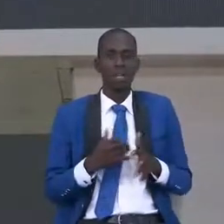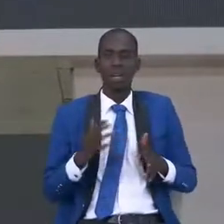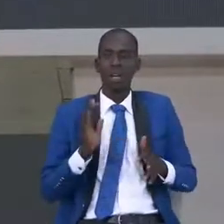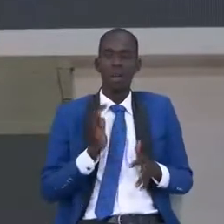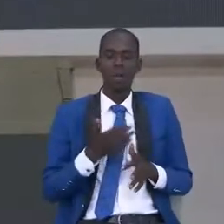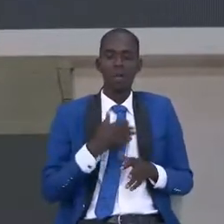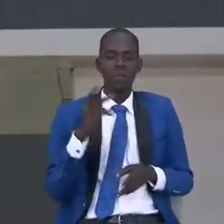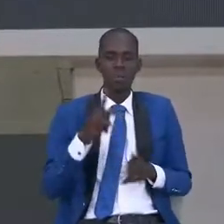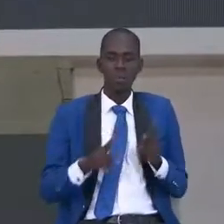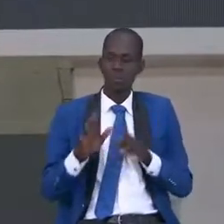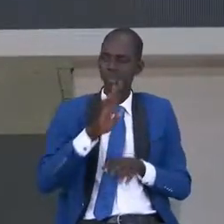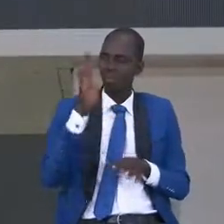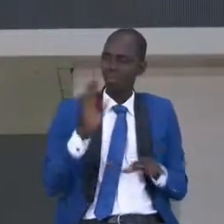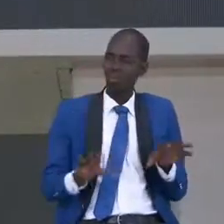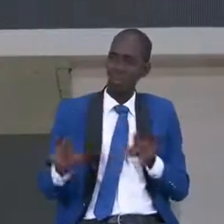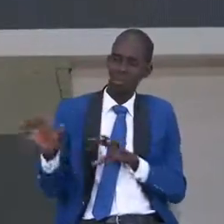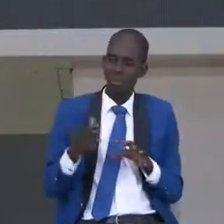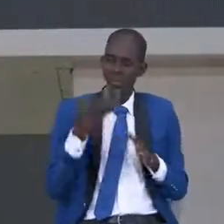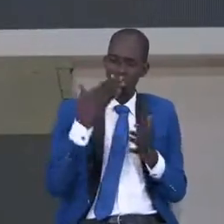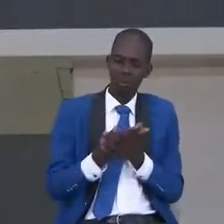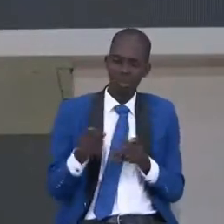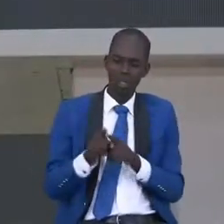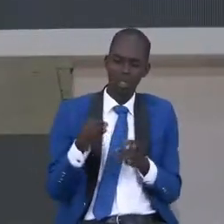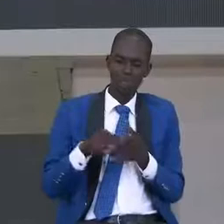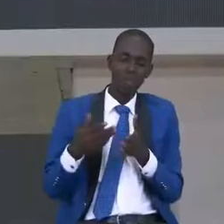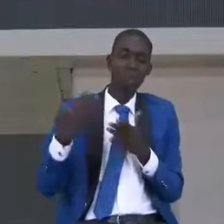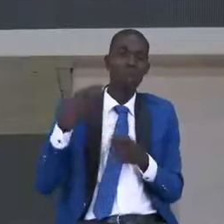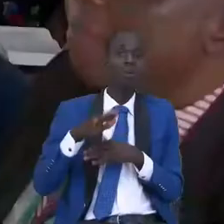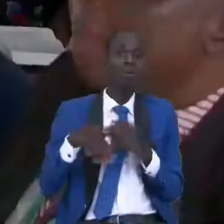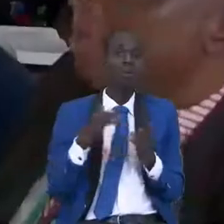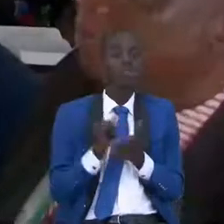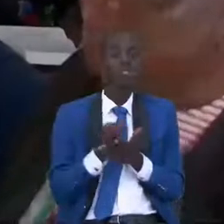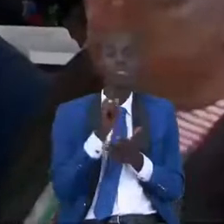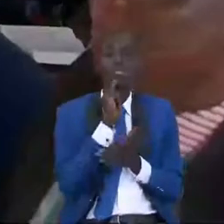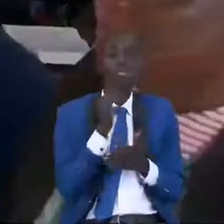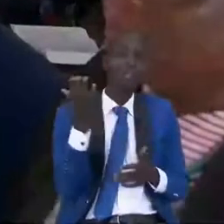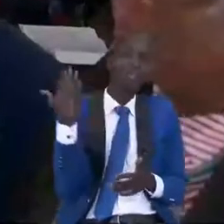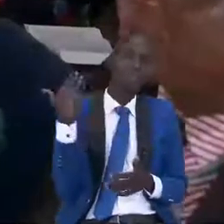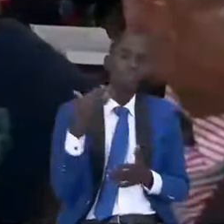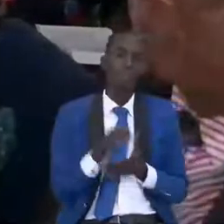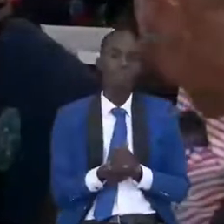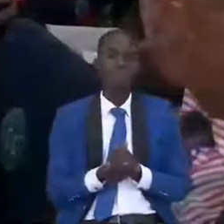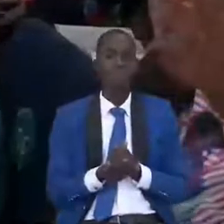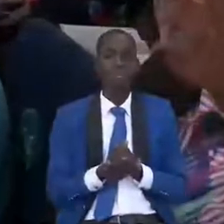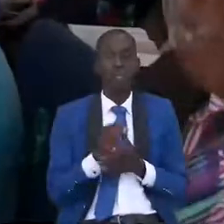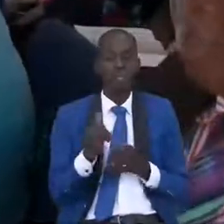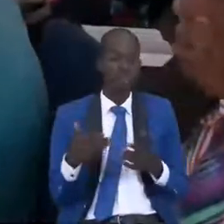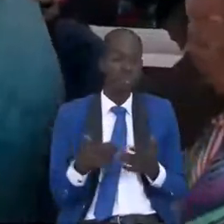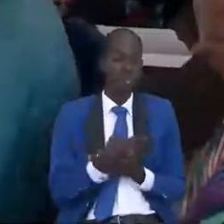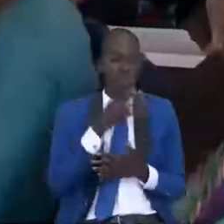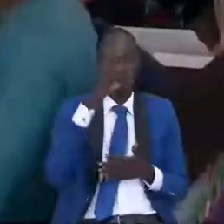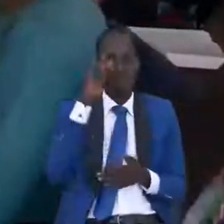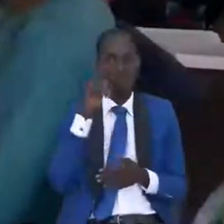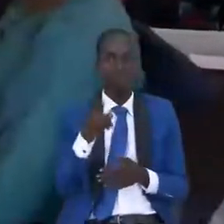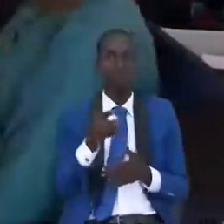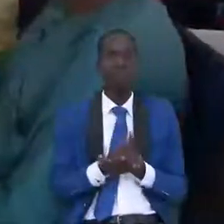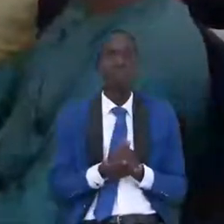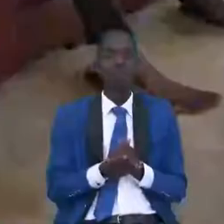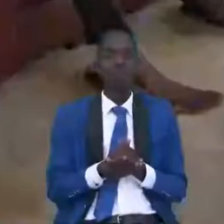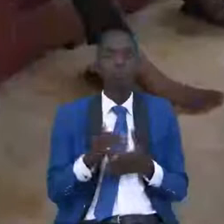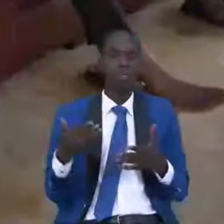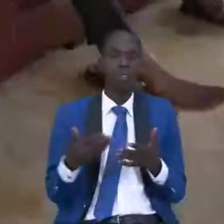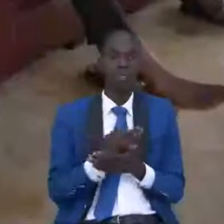n'ont rien fait avant. Hein. Tout cela est passé. Un nouvel homme, une nouvelle